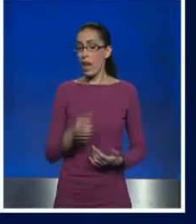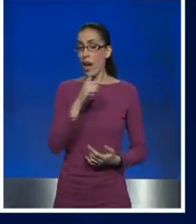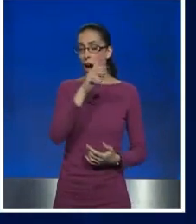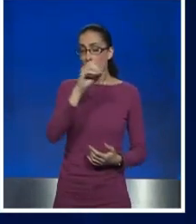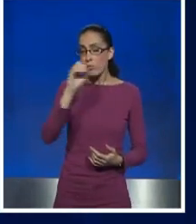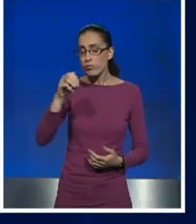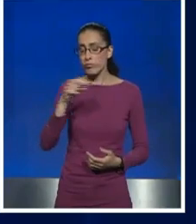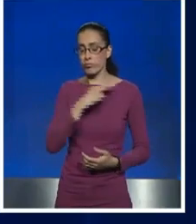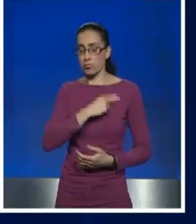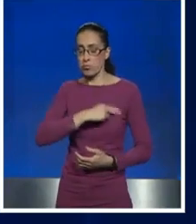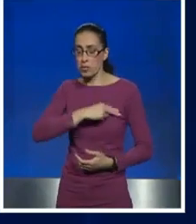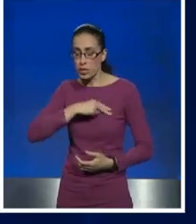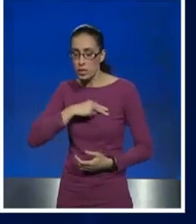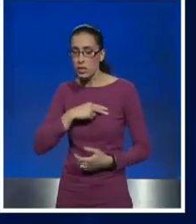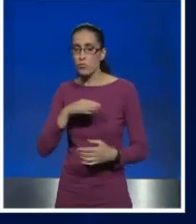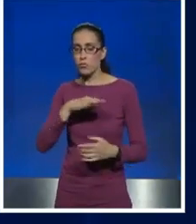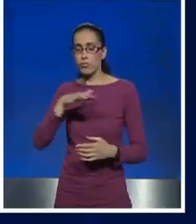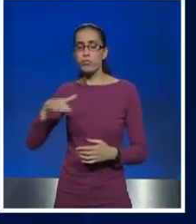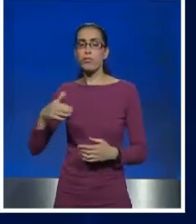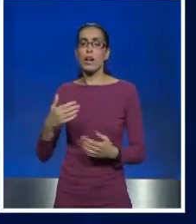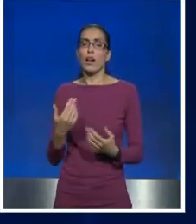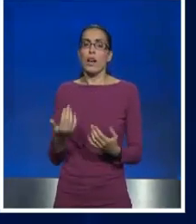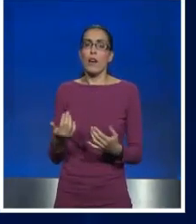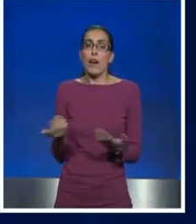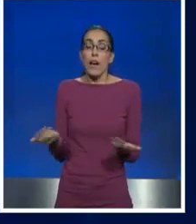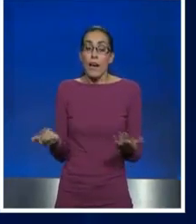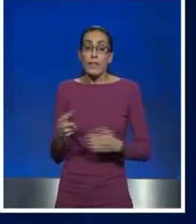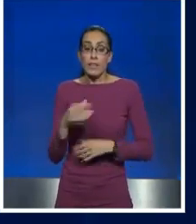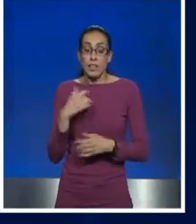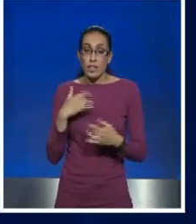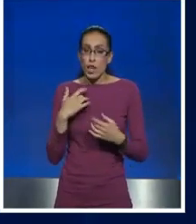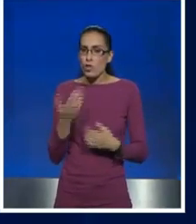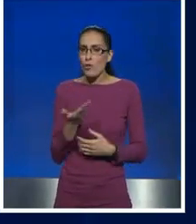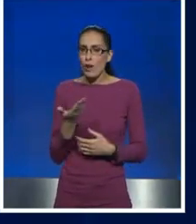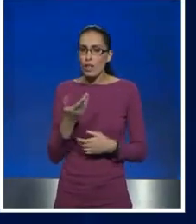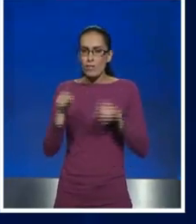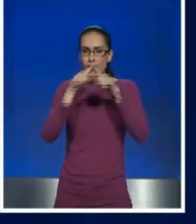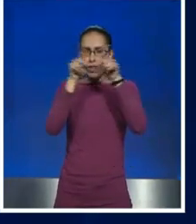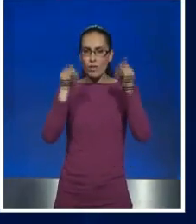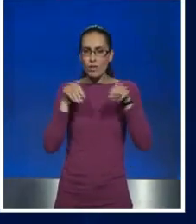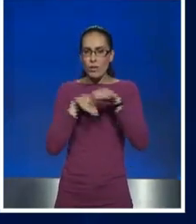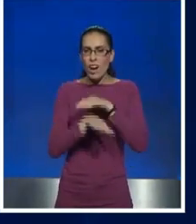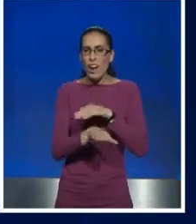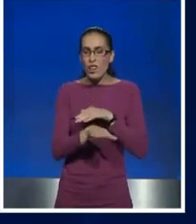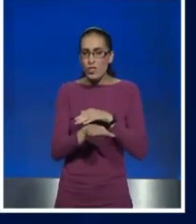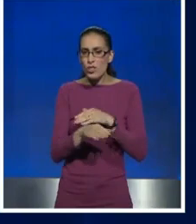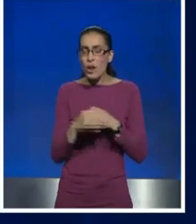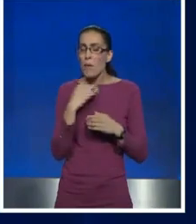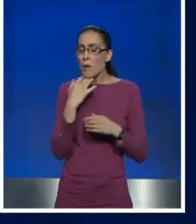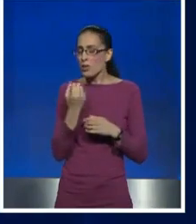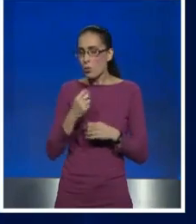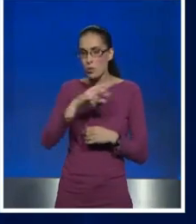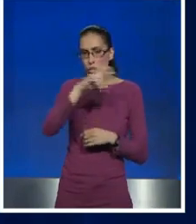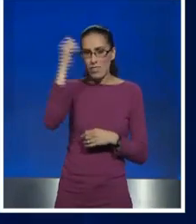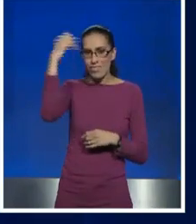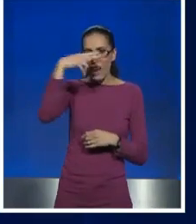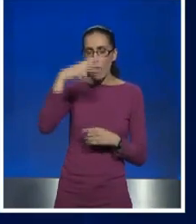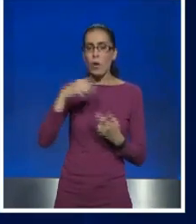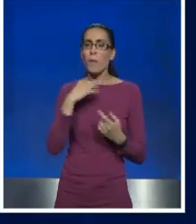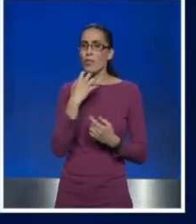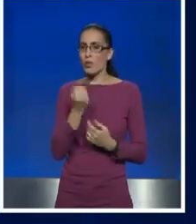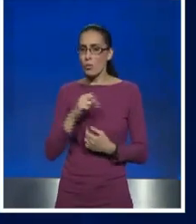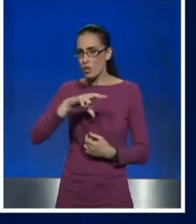ta' Maltin illum spiċċaw jgħixu fil-garaxxijiet mingħajr dawl, mingħajr ilma u minar